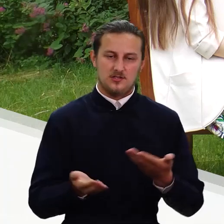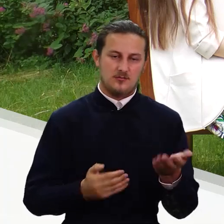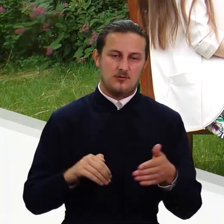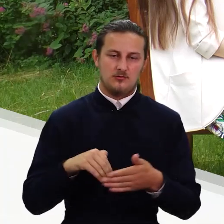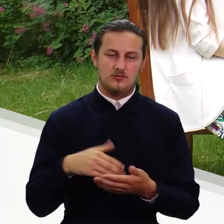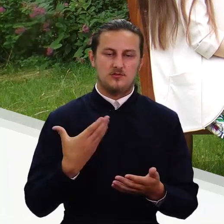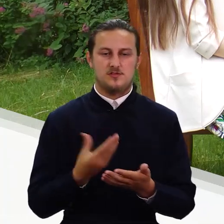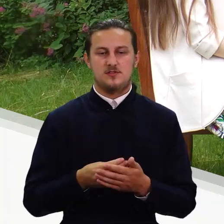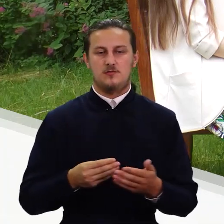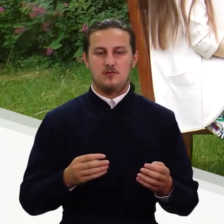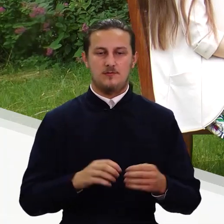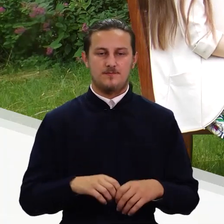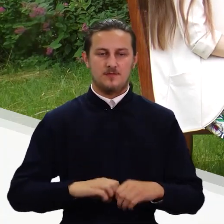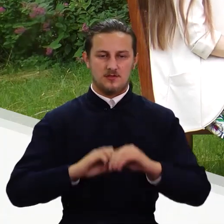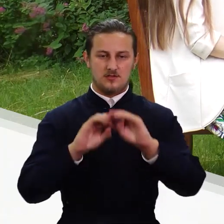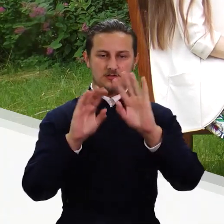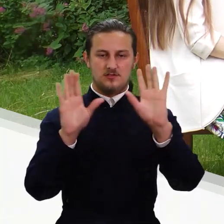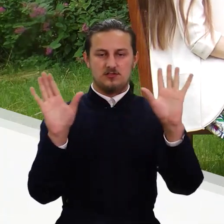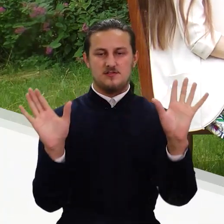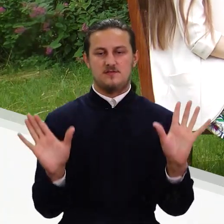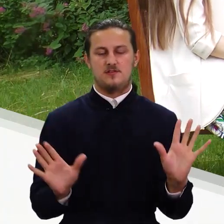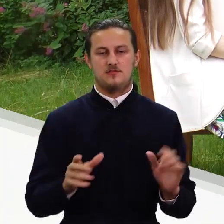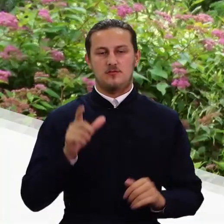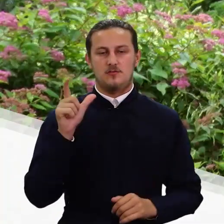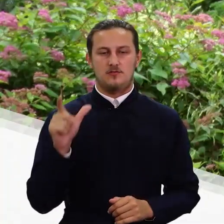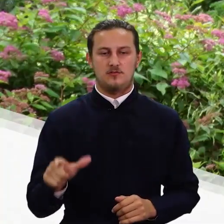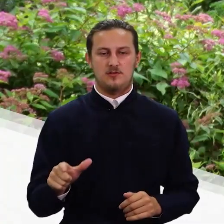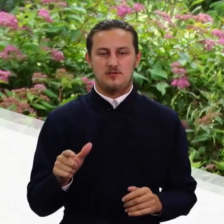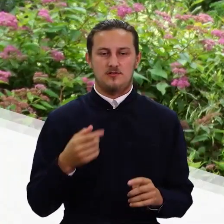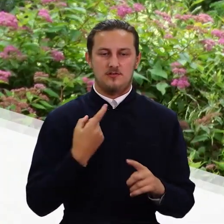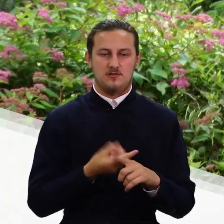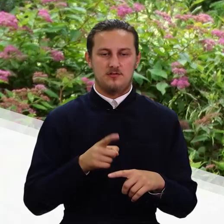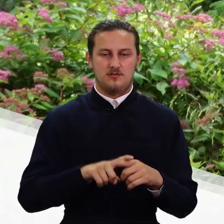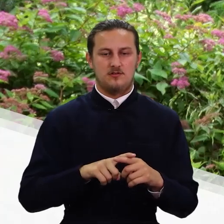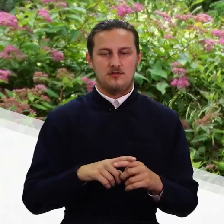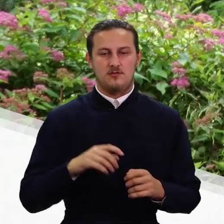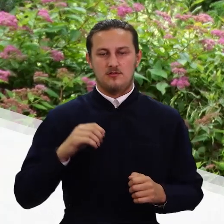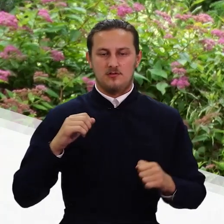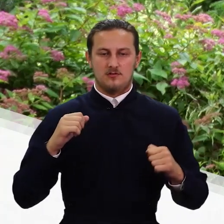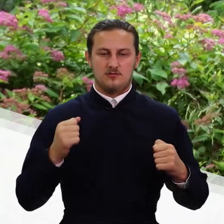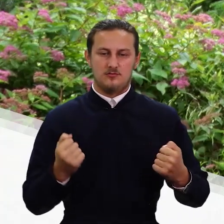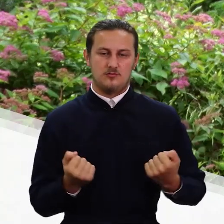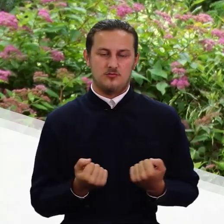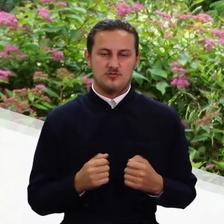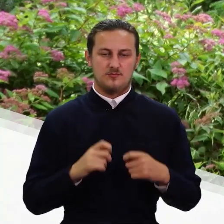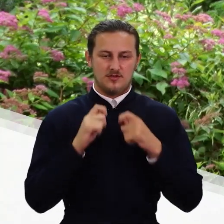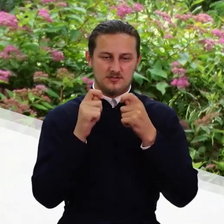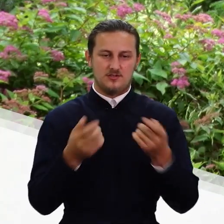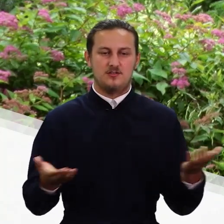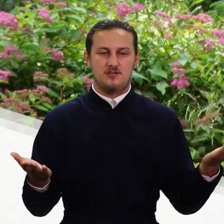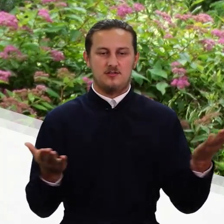така тісна дружба, вона дає дуже цікаві плоди, ми збагачуємося.